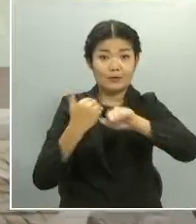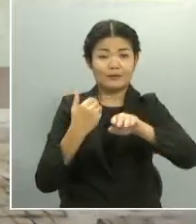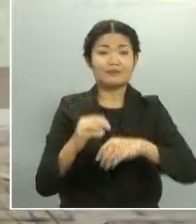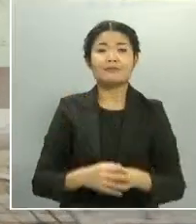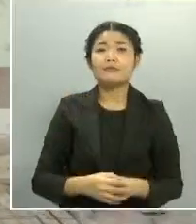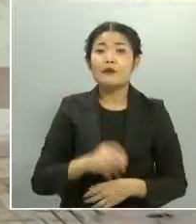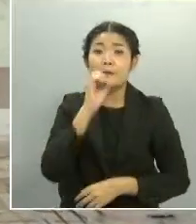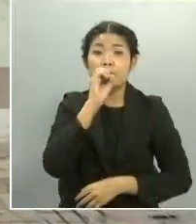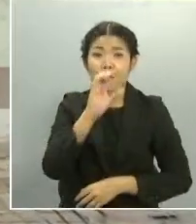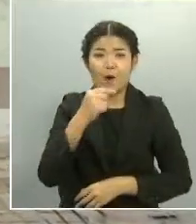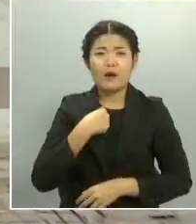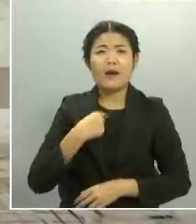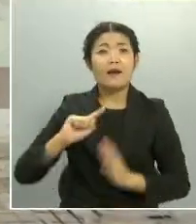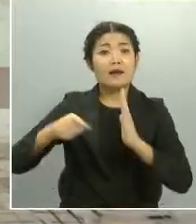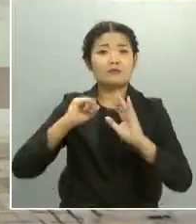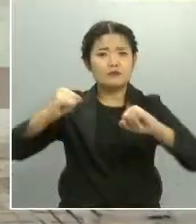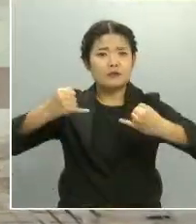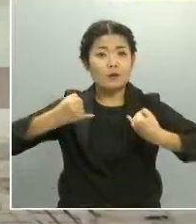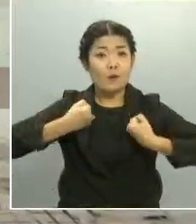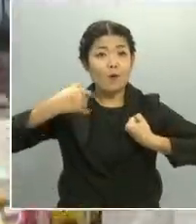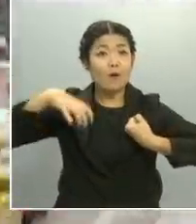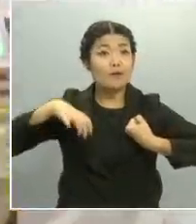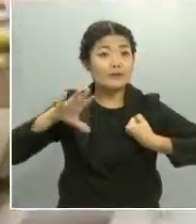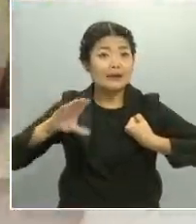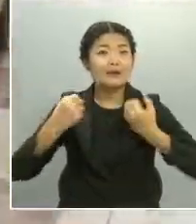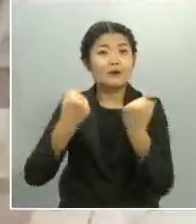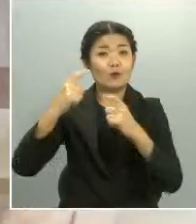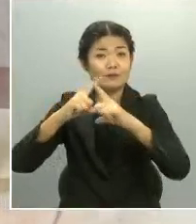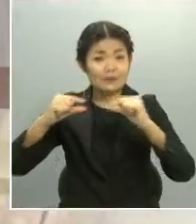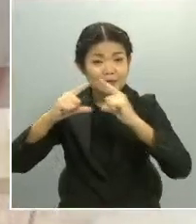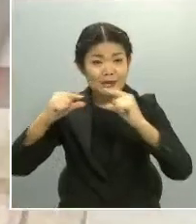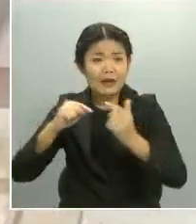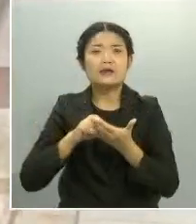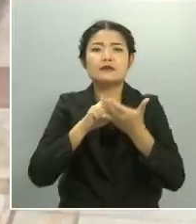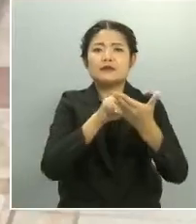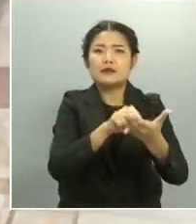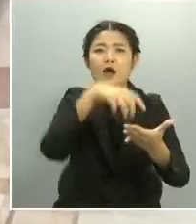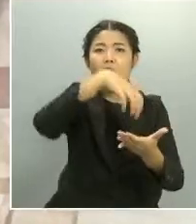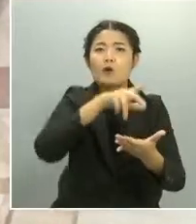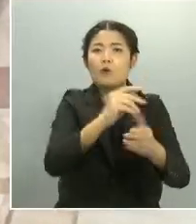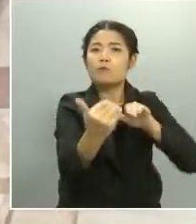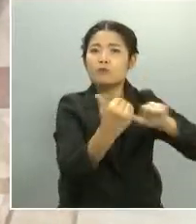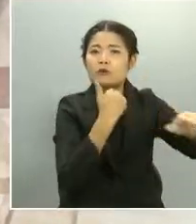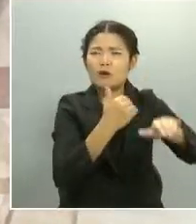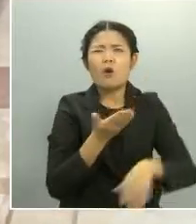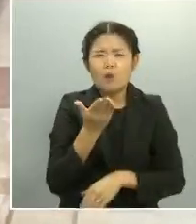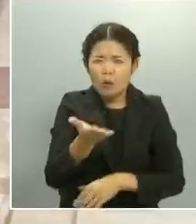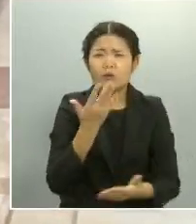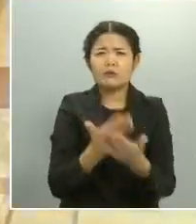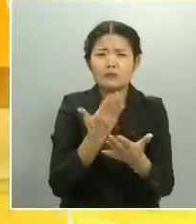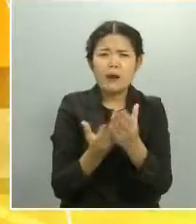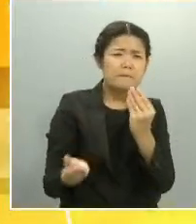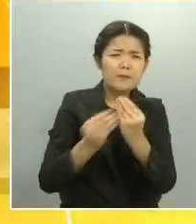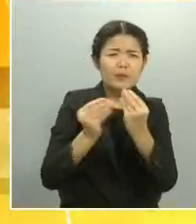คือจุดเริ่มต้นเนี่ยผู้ประกอบการรถแท็กซี่เขามายื่นข้อเสนอต่อกรมการขนส่งทางบกอ่ะค่ะว่าให้ช่วยพิจารณาปรับขึ้นหน่อยเพราะว่า